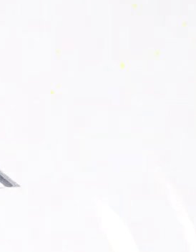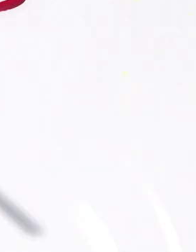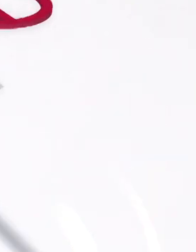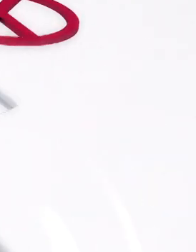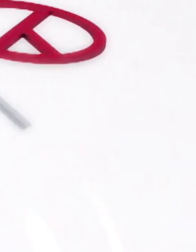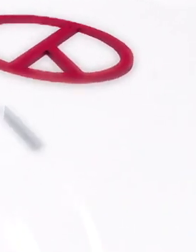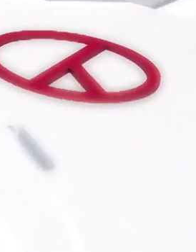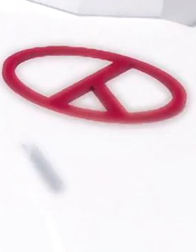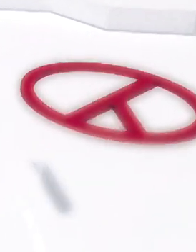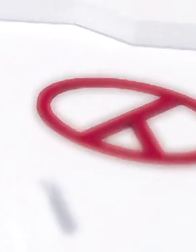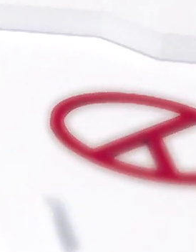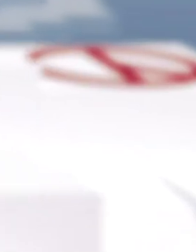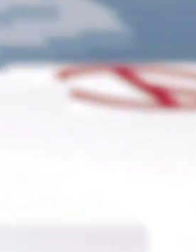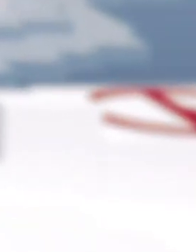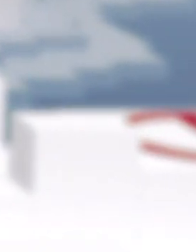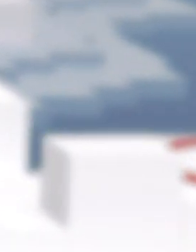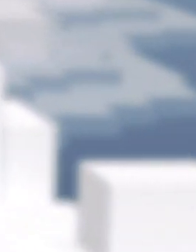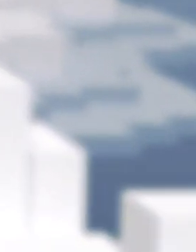으